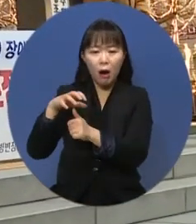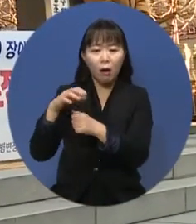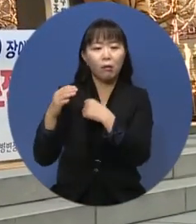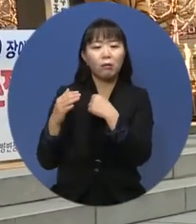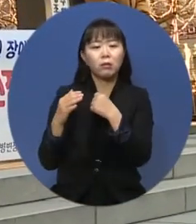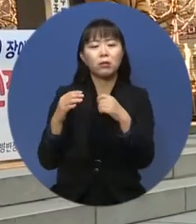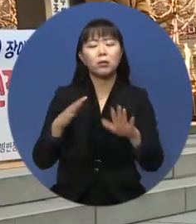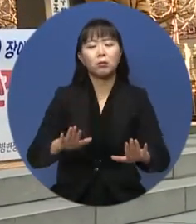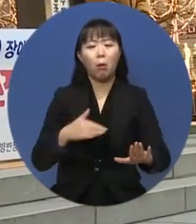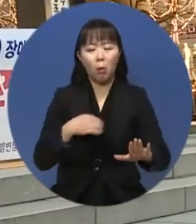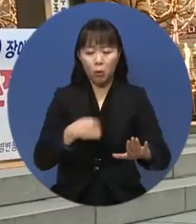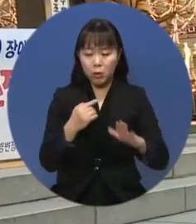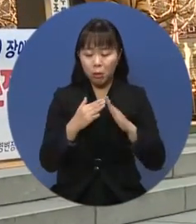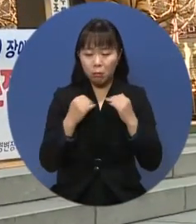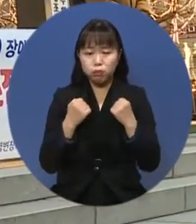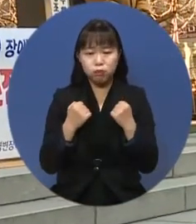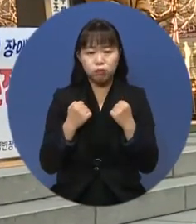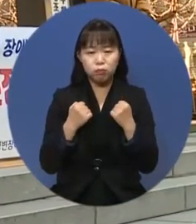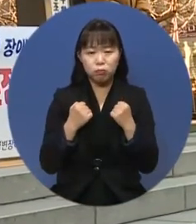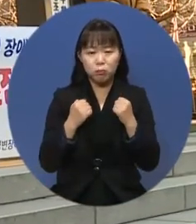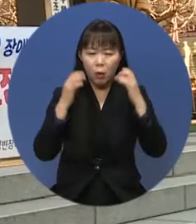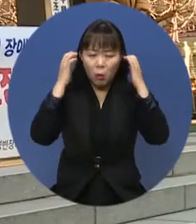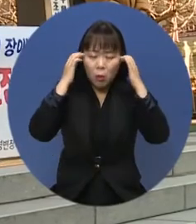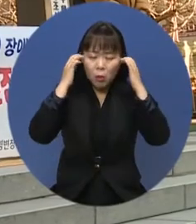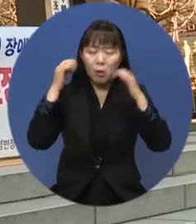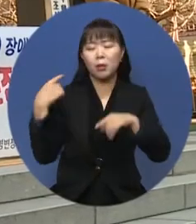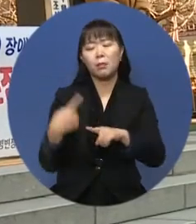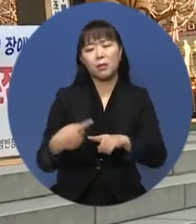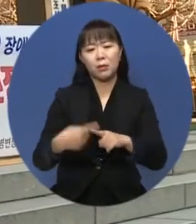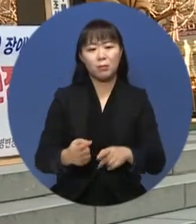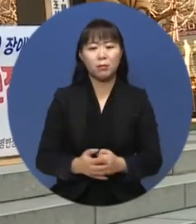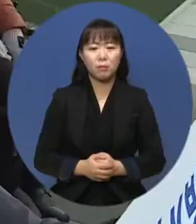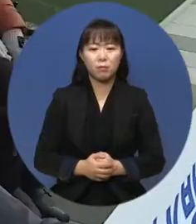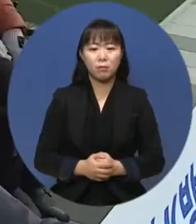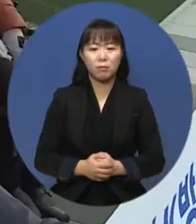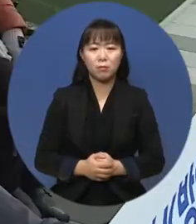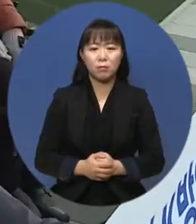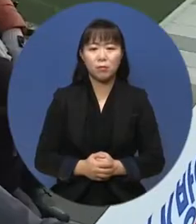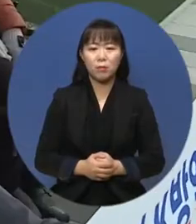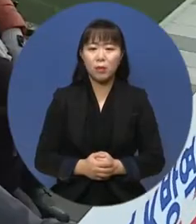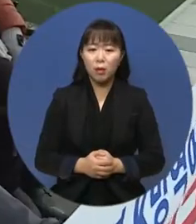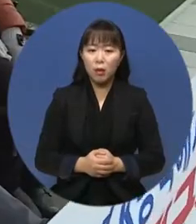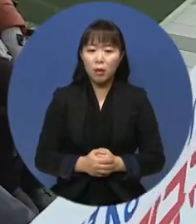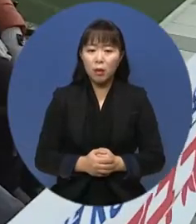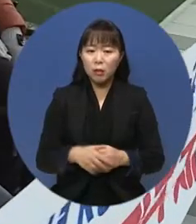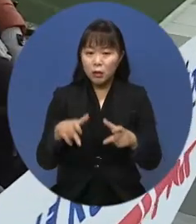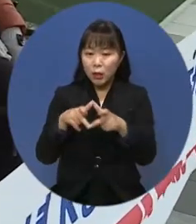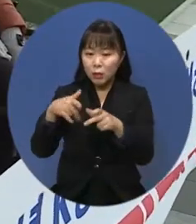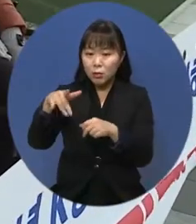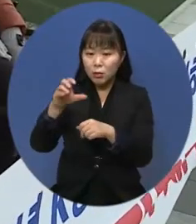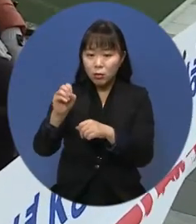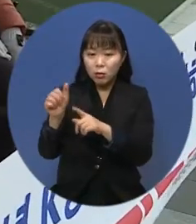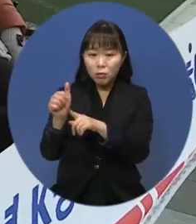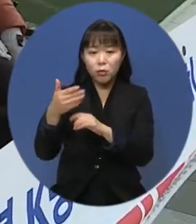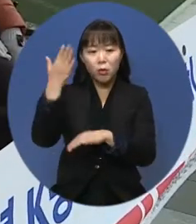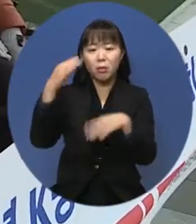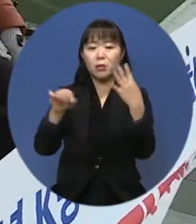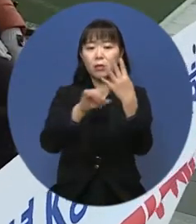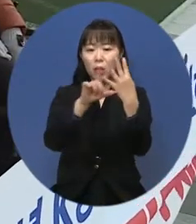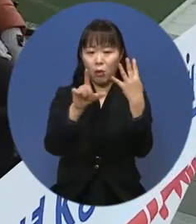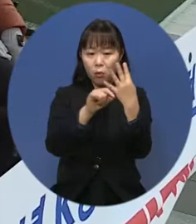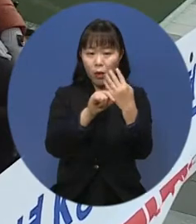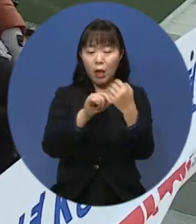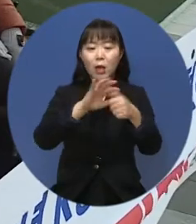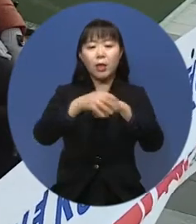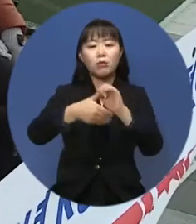홀로 집안의 방치된 학교 고통을 받고 있다 고 호소했습니다 그 장애인 점수로 도 지난 4월 외 대구시